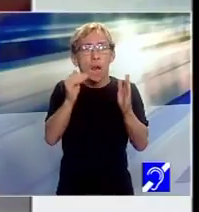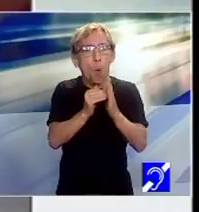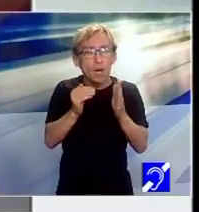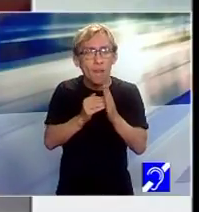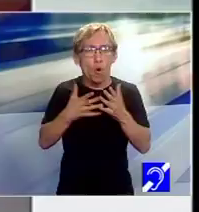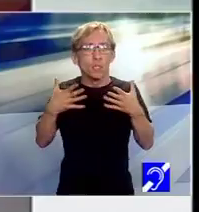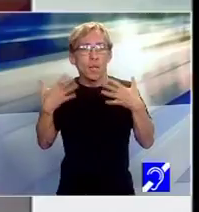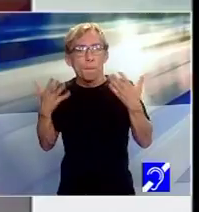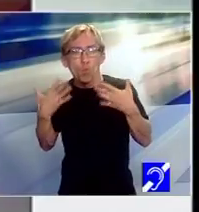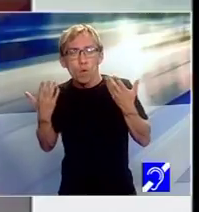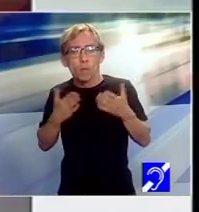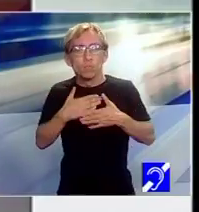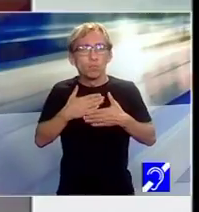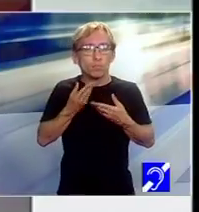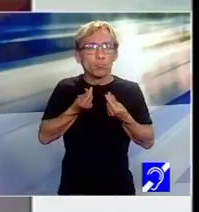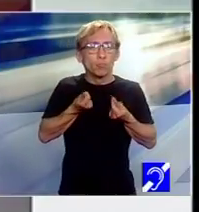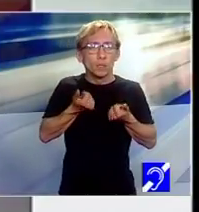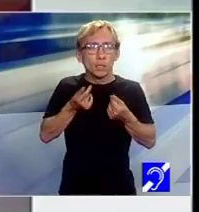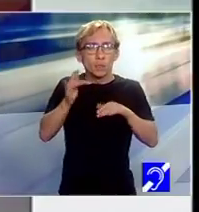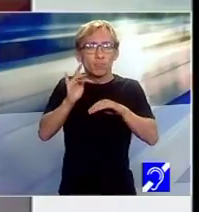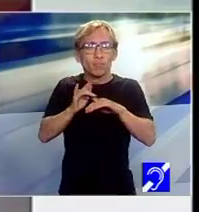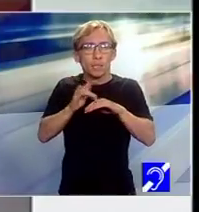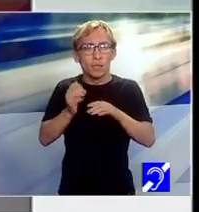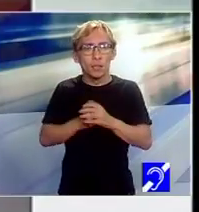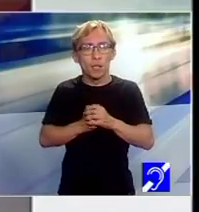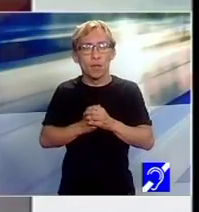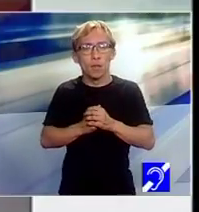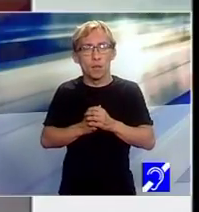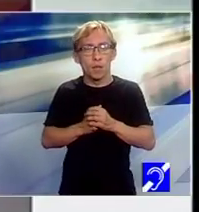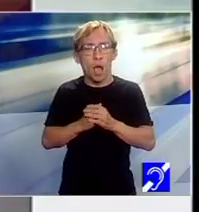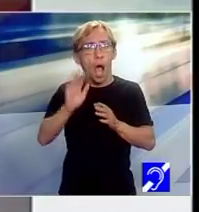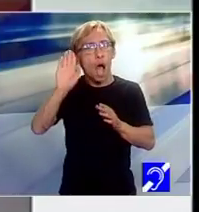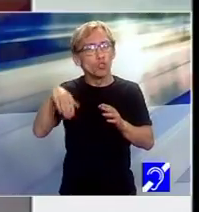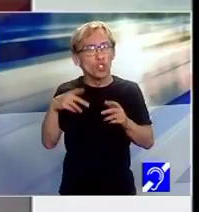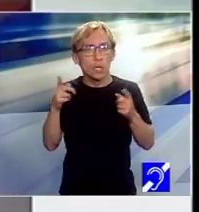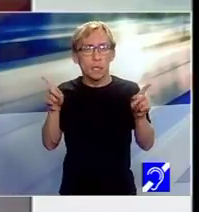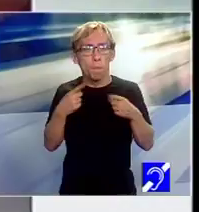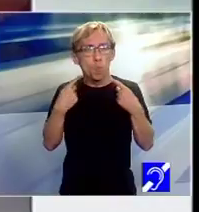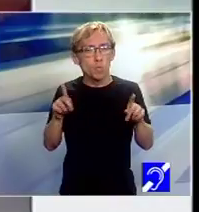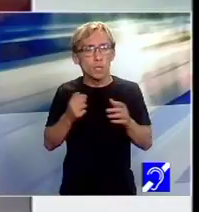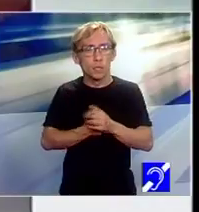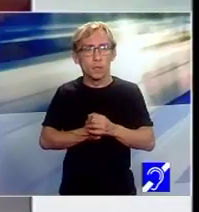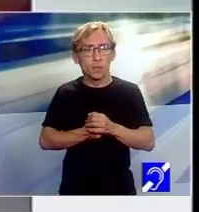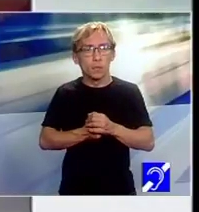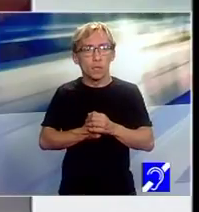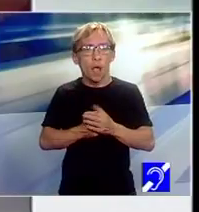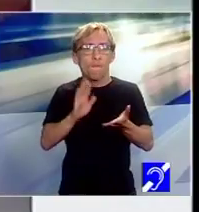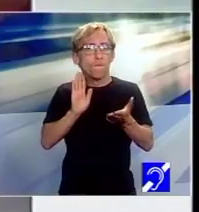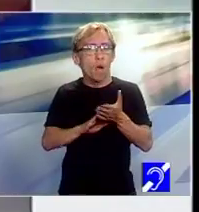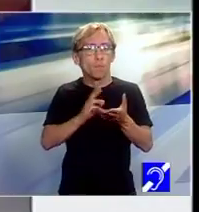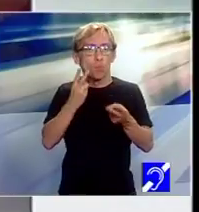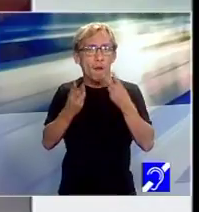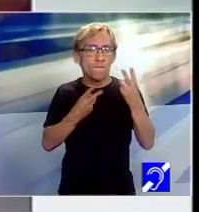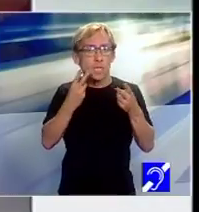să le oferim, pentru că își pune o amprentă pe ceea ce suntem, acest gen de muzică și faptul că vizitezi